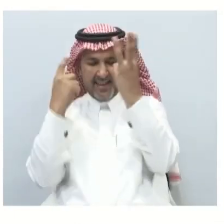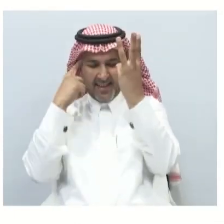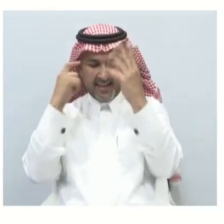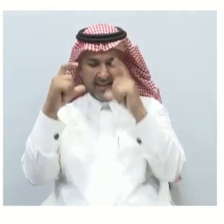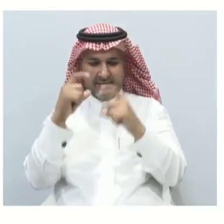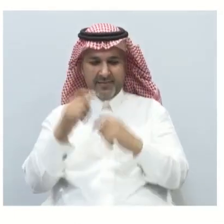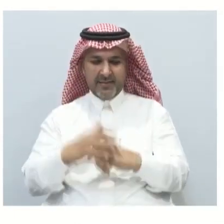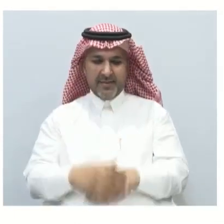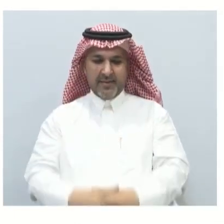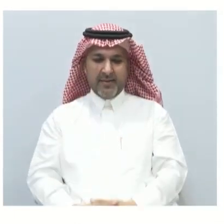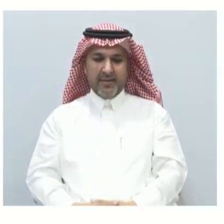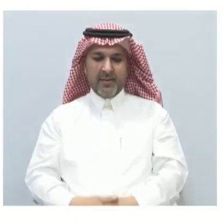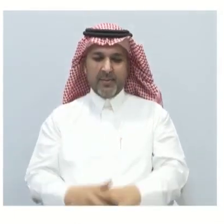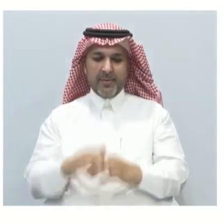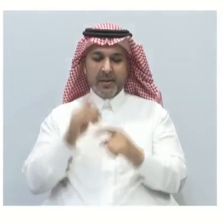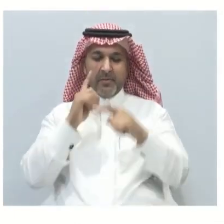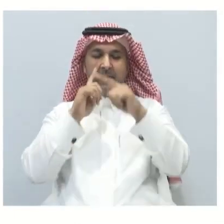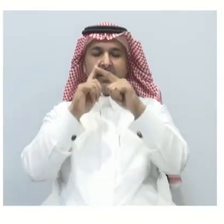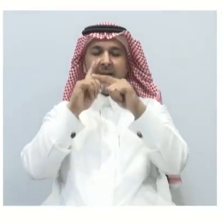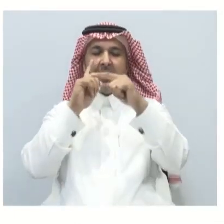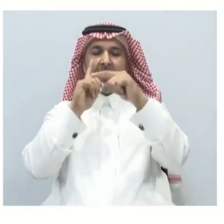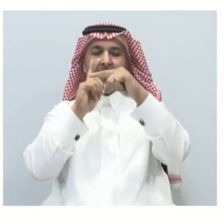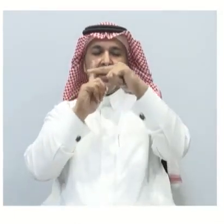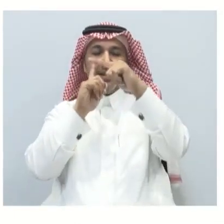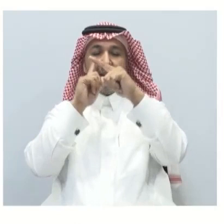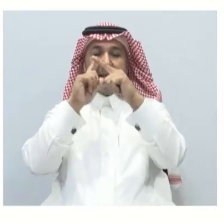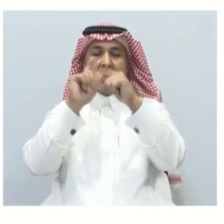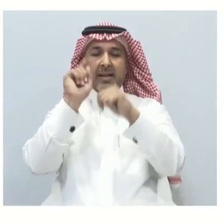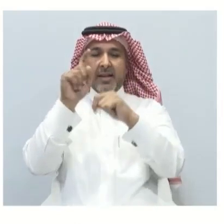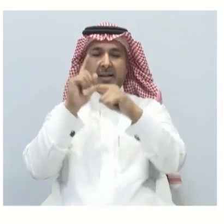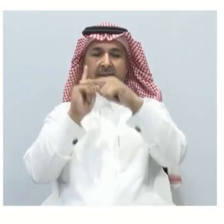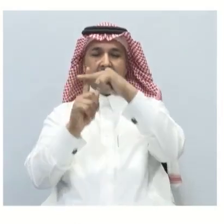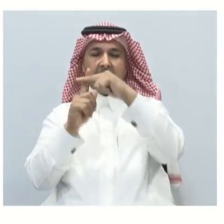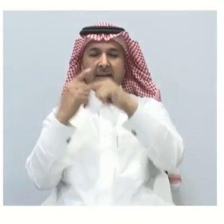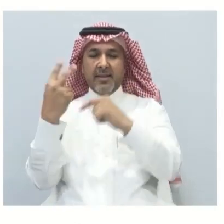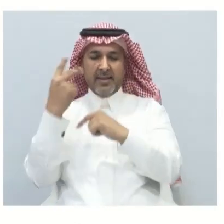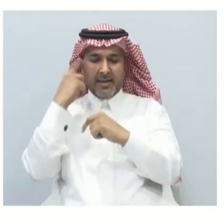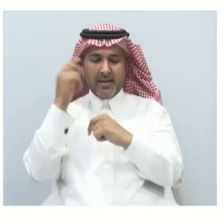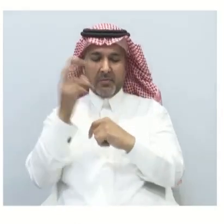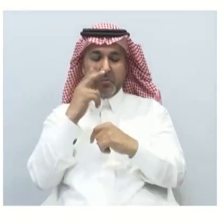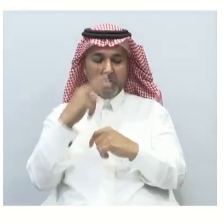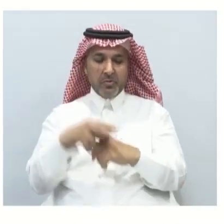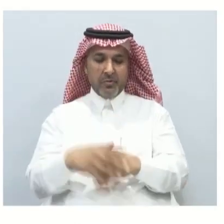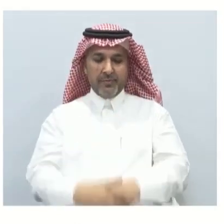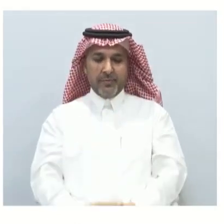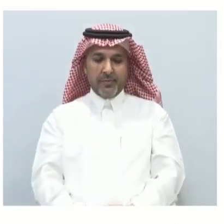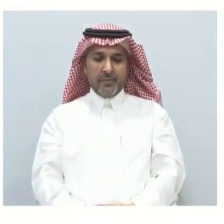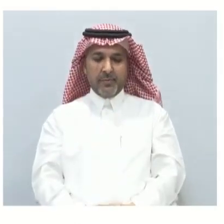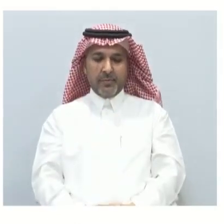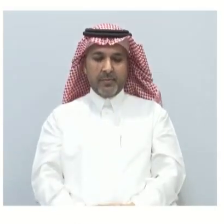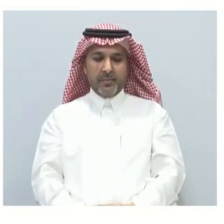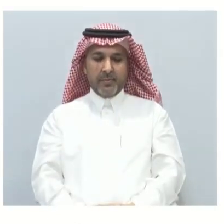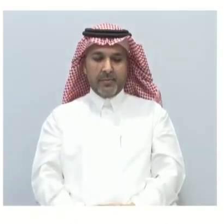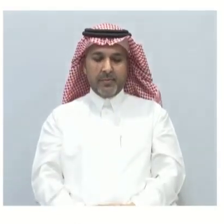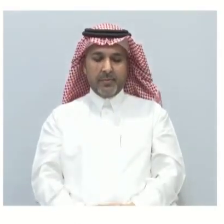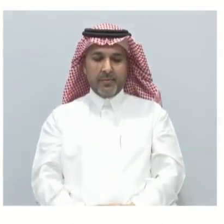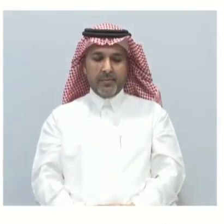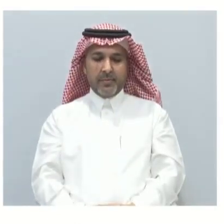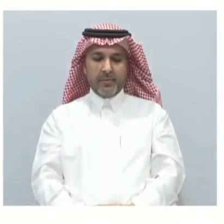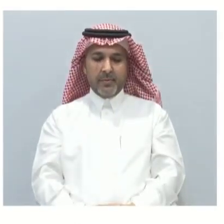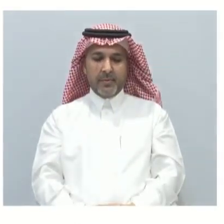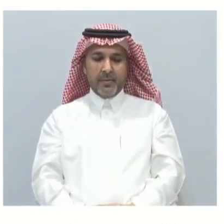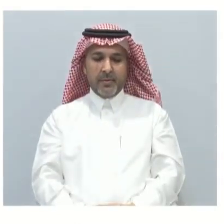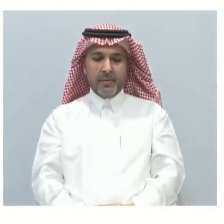الكل اس اكس زائدا 2 الحين ساقوم ب يعني توزيع الاسس